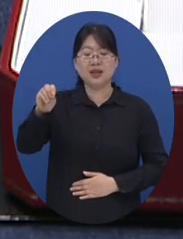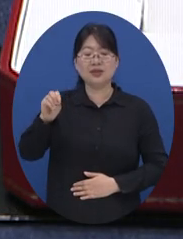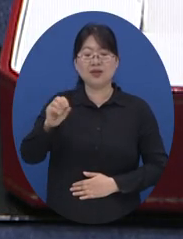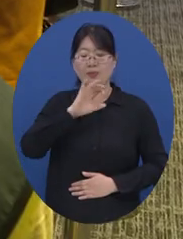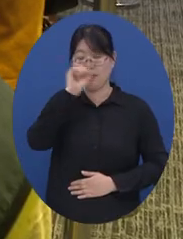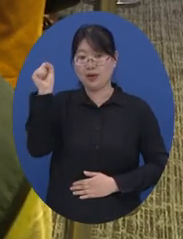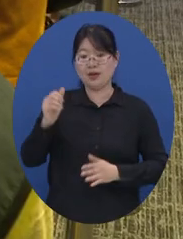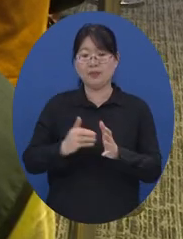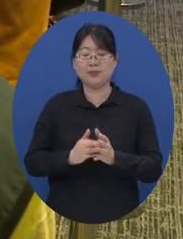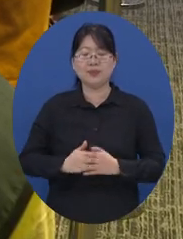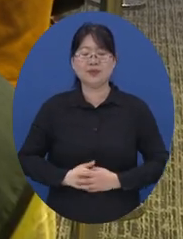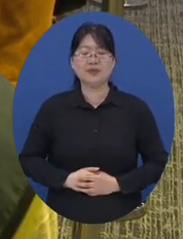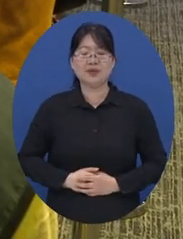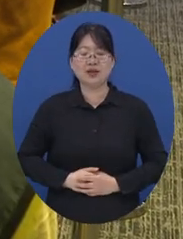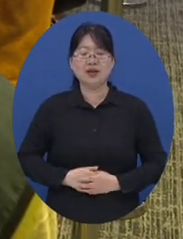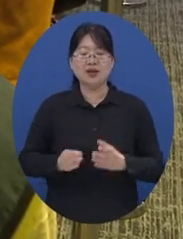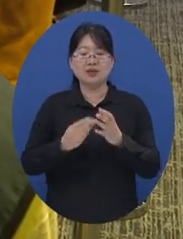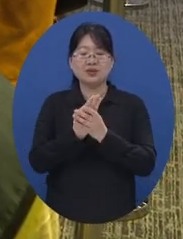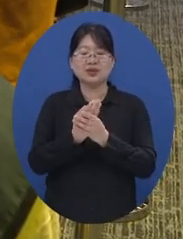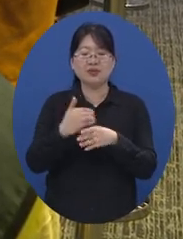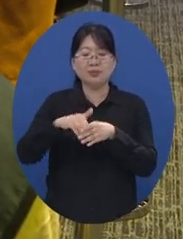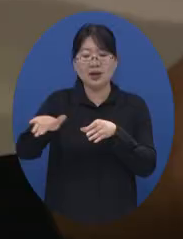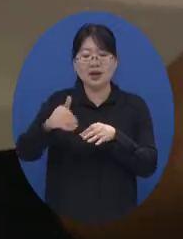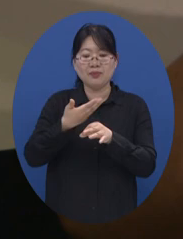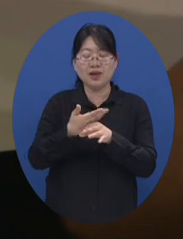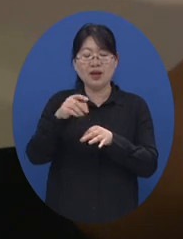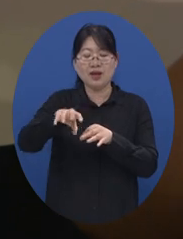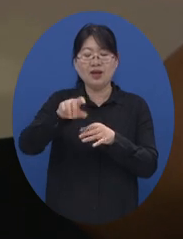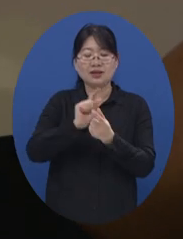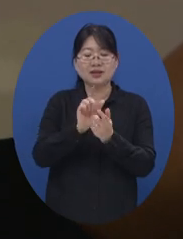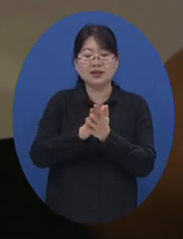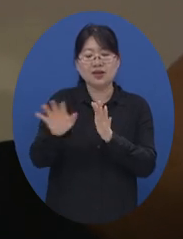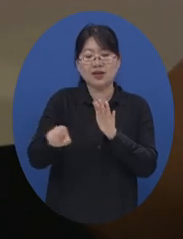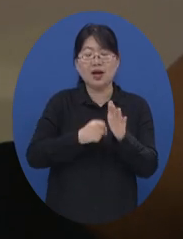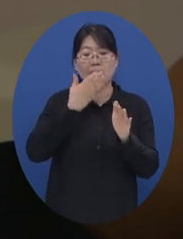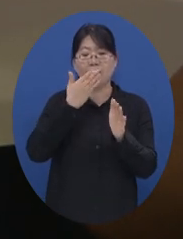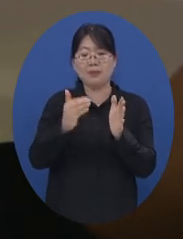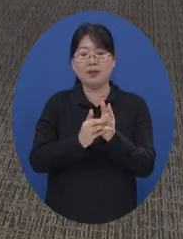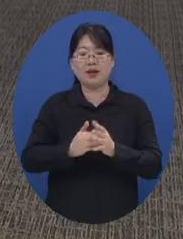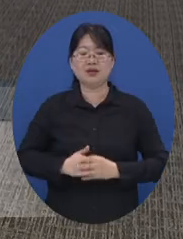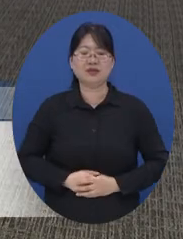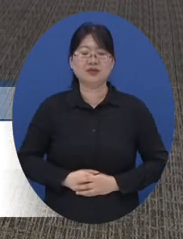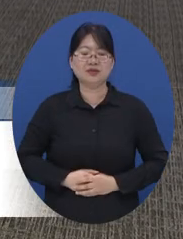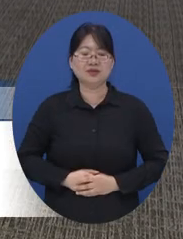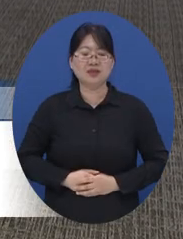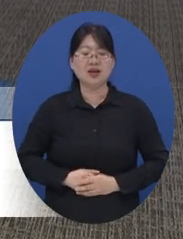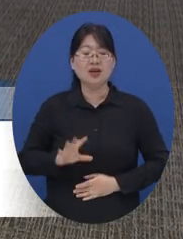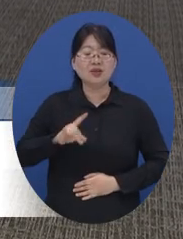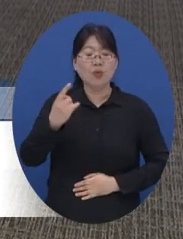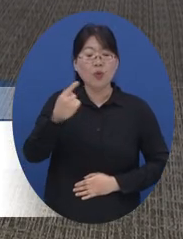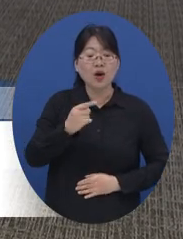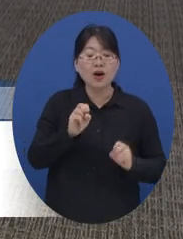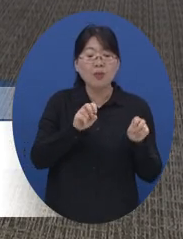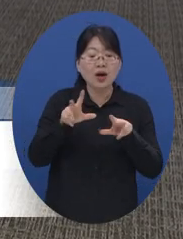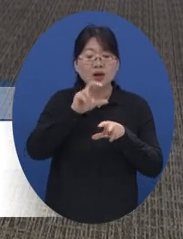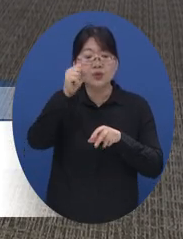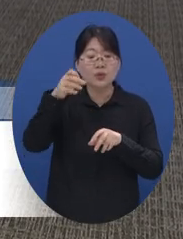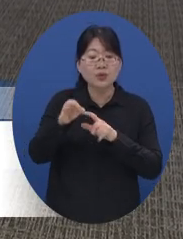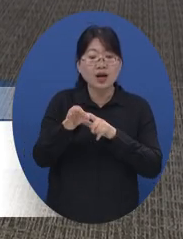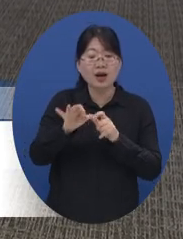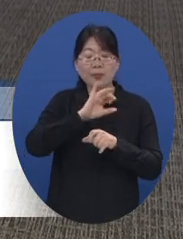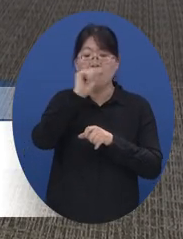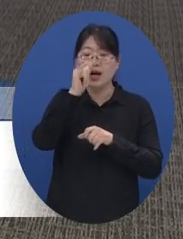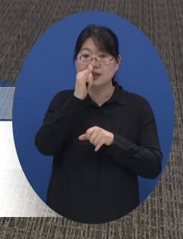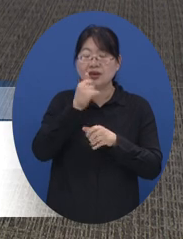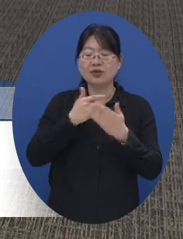낙찰됐습니다. 현금이나 계좌 이체로 지불하면 현장에서 바로 수령해 갈수 있습니다. 처음 오자마자 이렇게 좋은 가격에